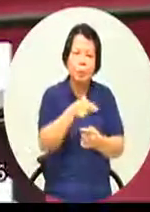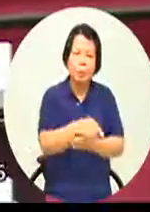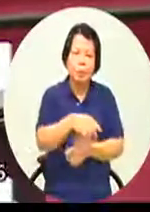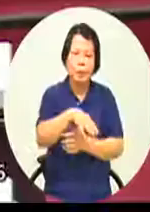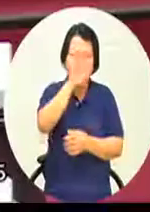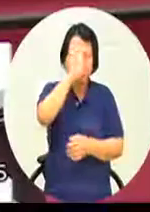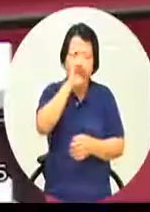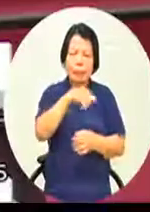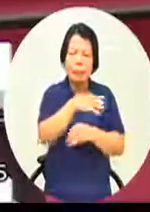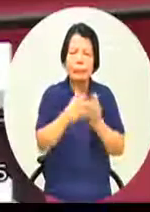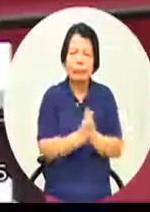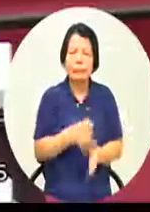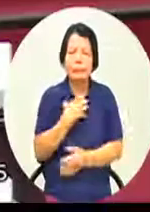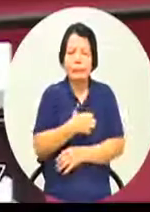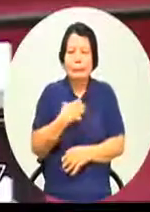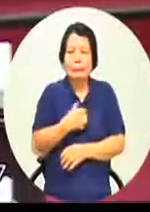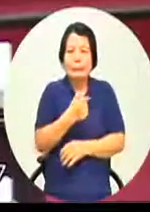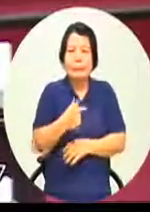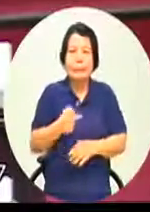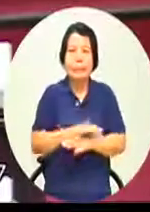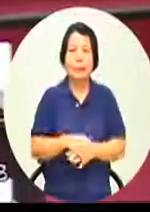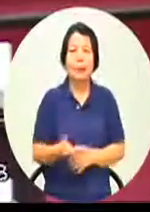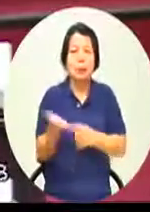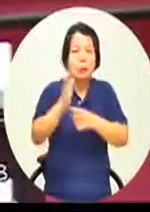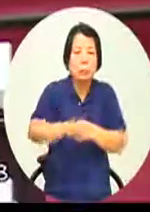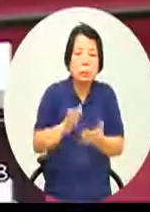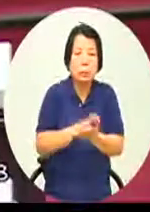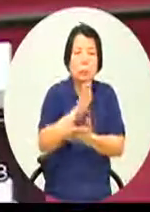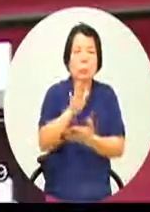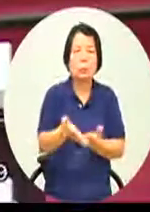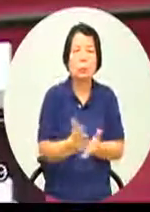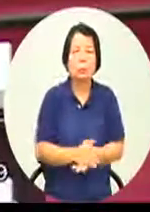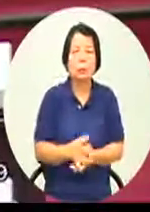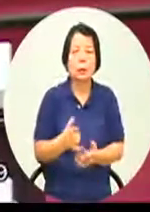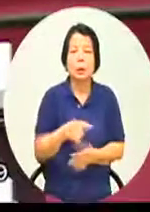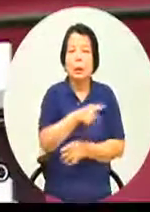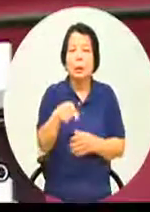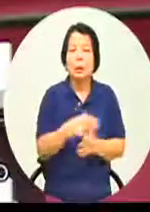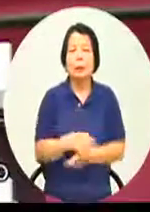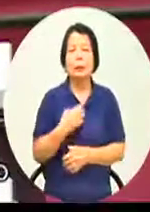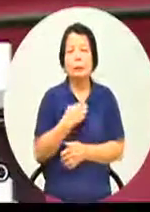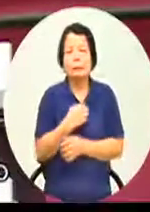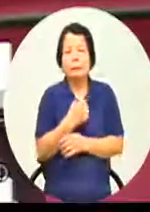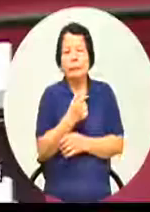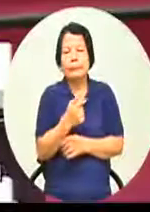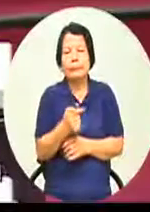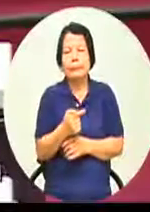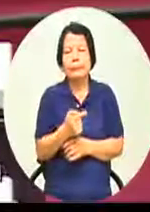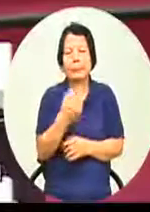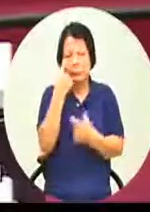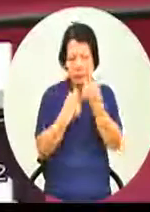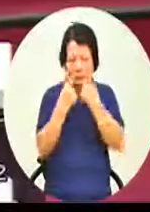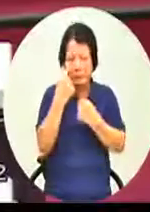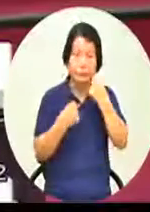刀割那当宠物往生了他们更是生不如死我用的